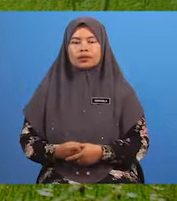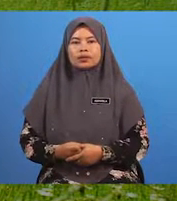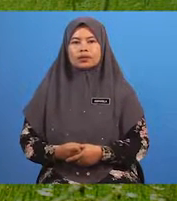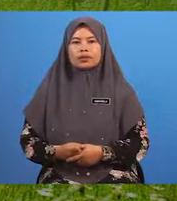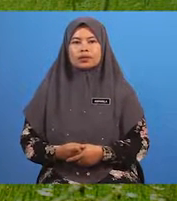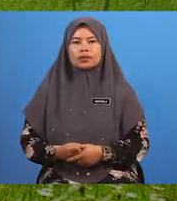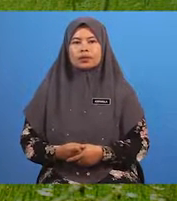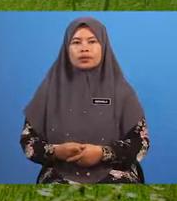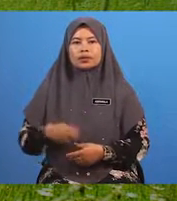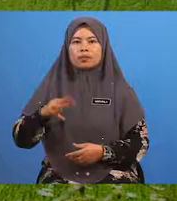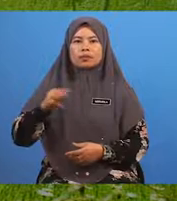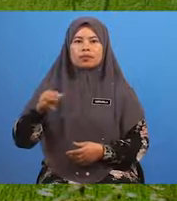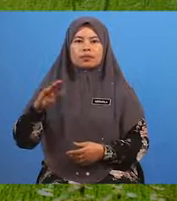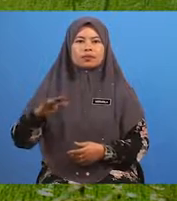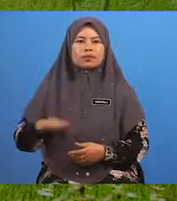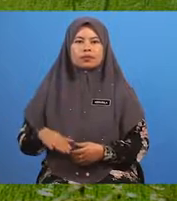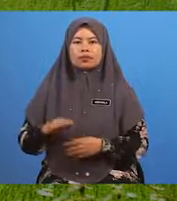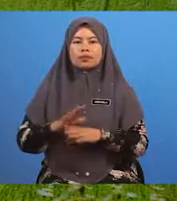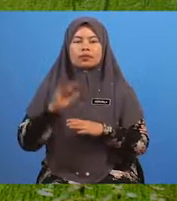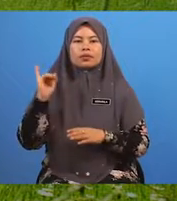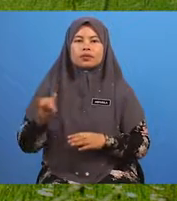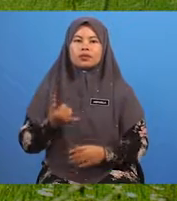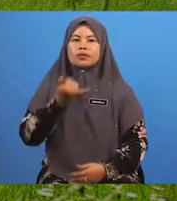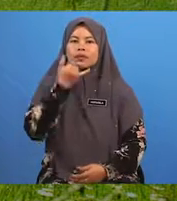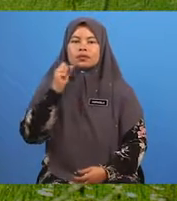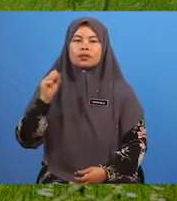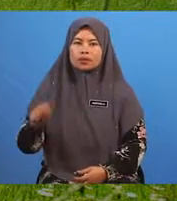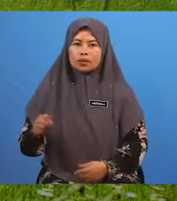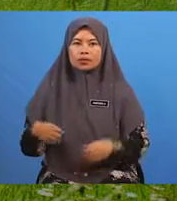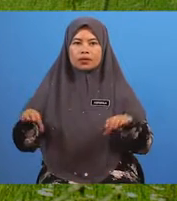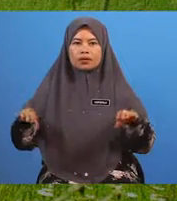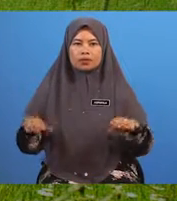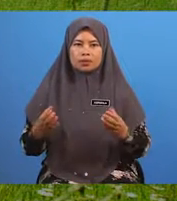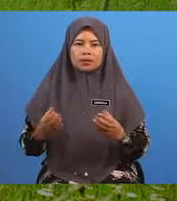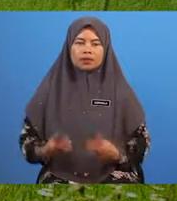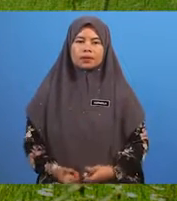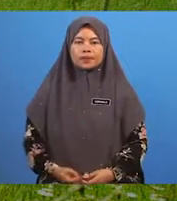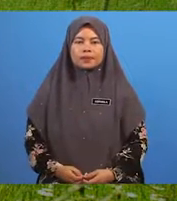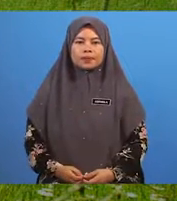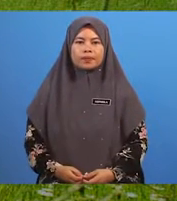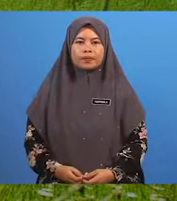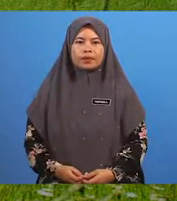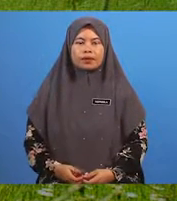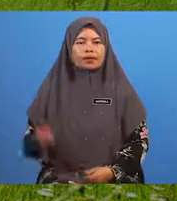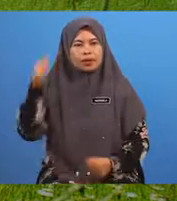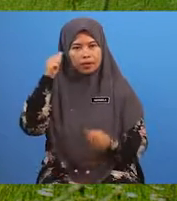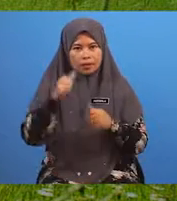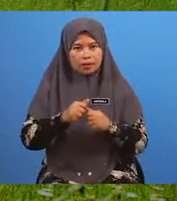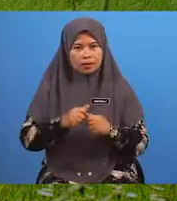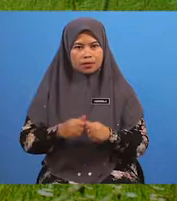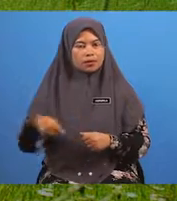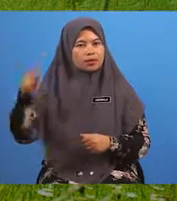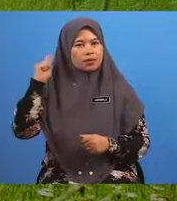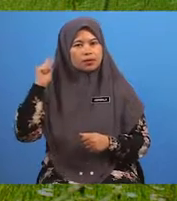tepat, boleh cuba jawab soalan-soalan ustazah yang lain lagi ya. Murid-murid ingat tak tadi